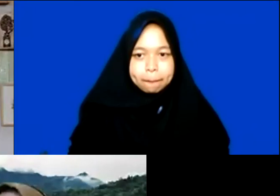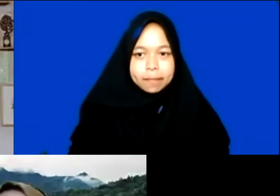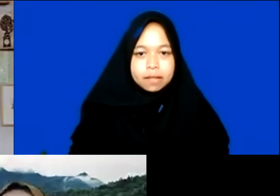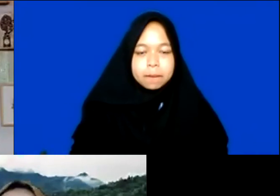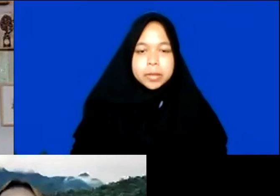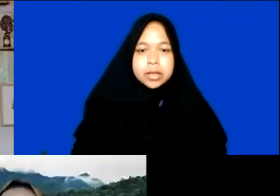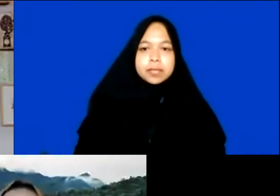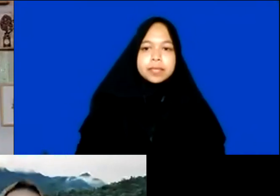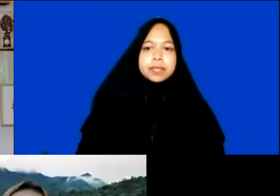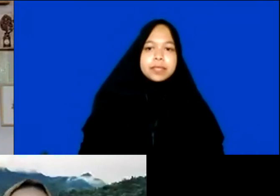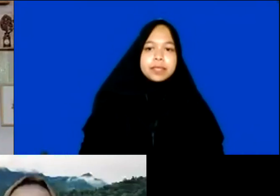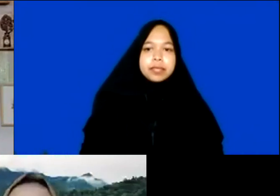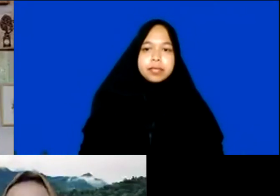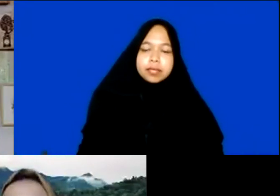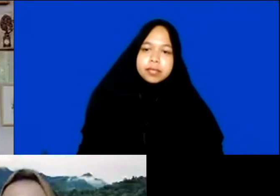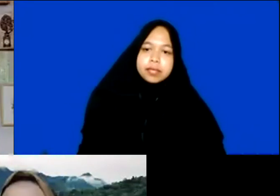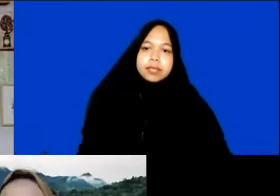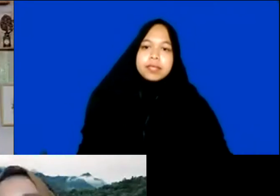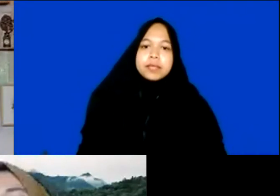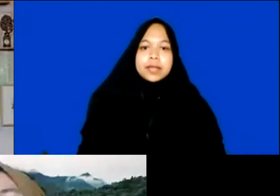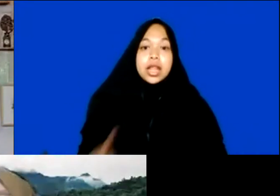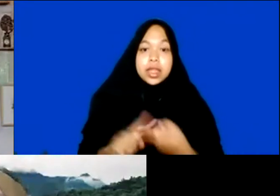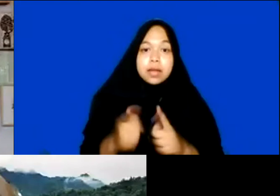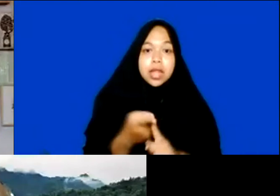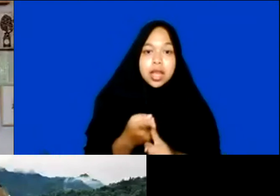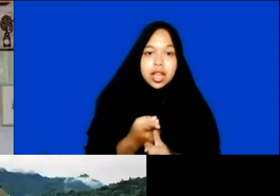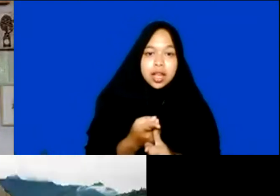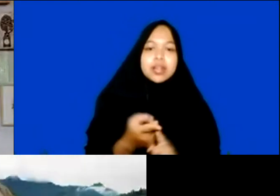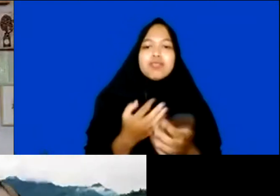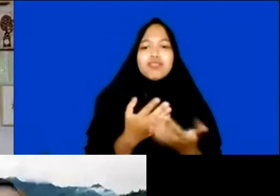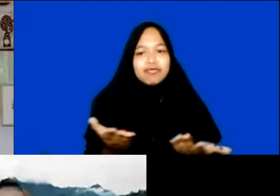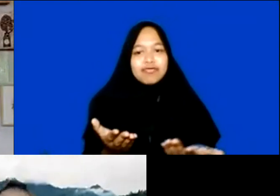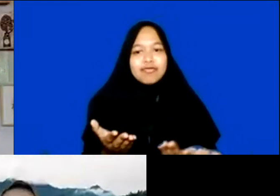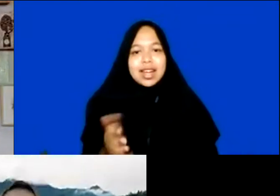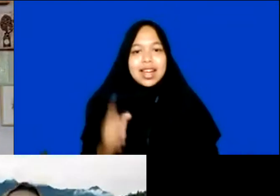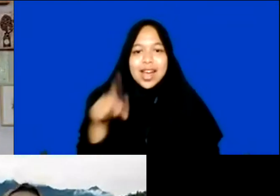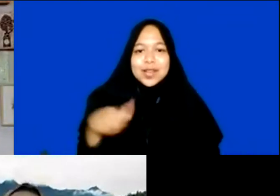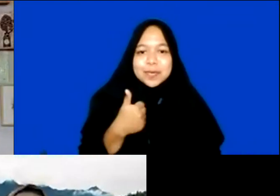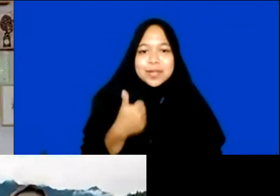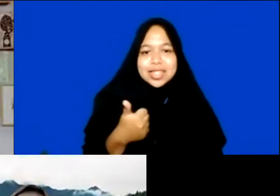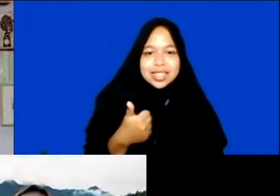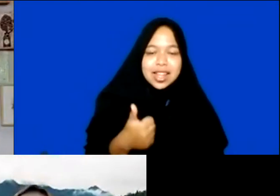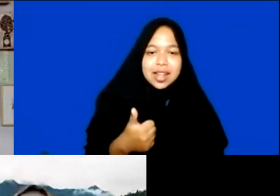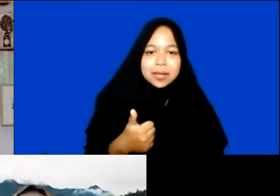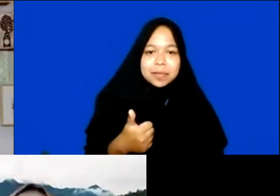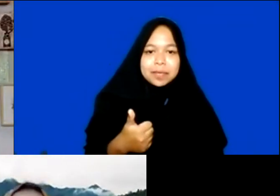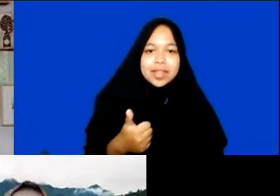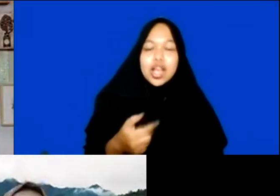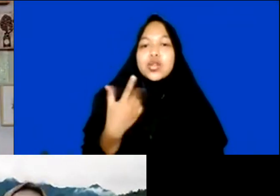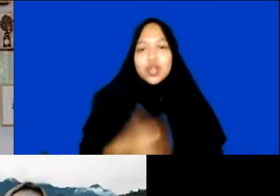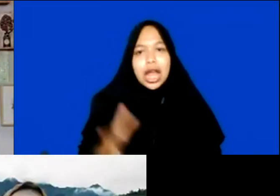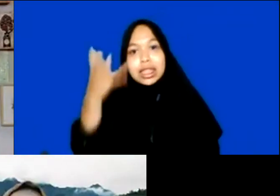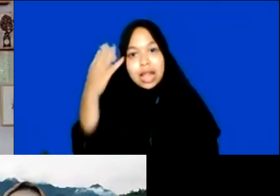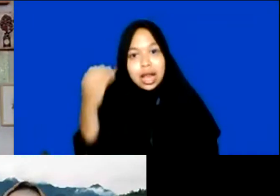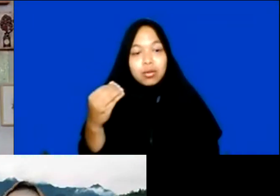dengan macam-macam pewarnaan lainnya. Nah, teman-teman harapannya juga bisa dengan adanya wawasan baru dari Mas Kira ini lebih